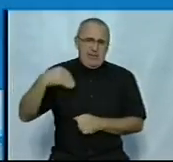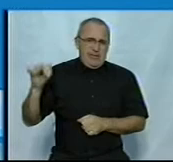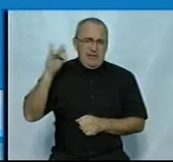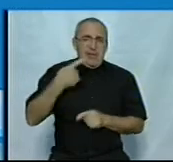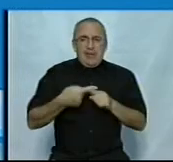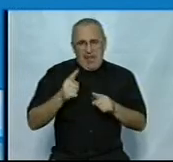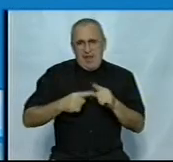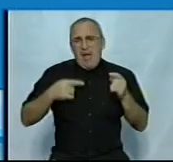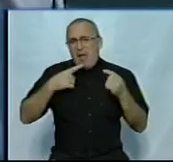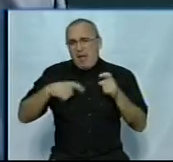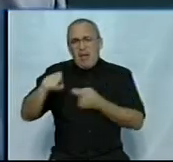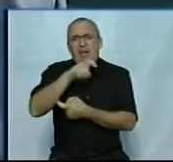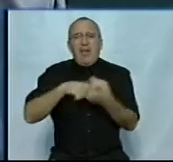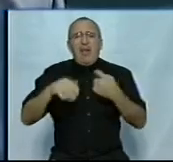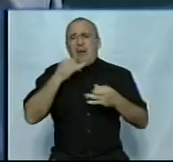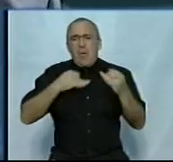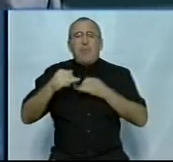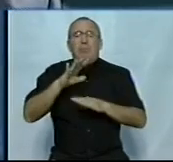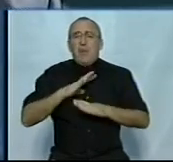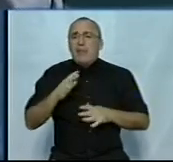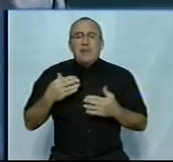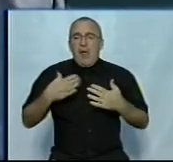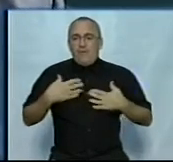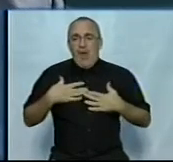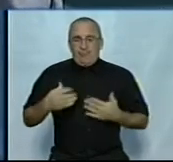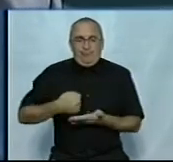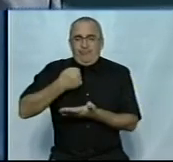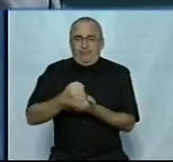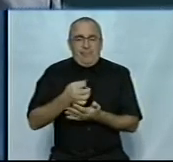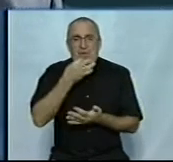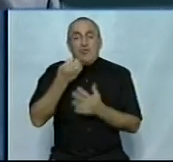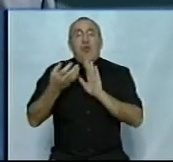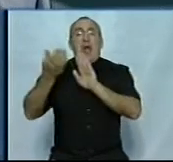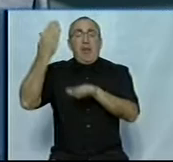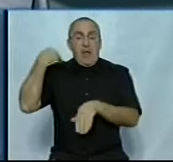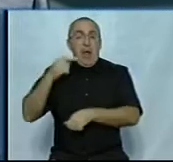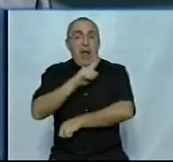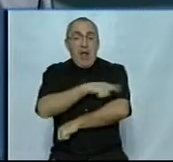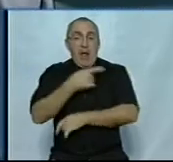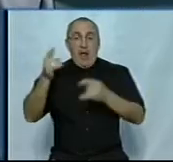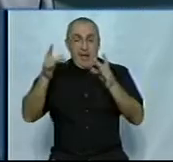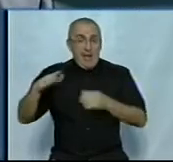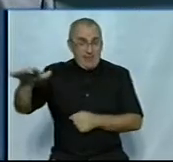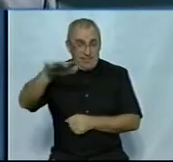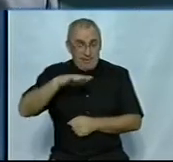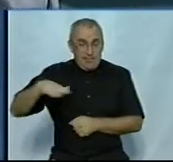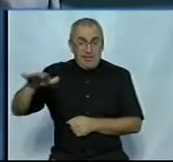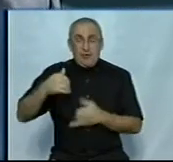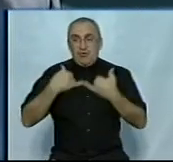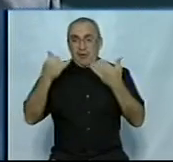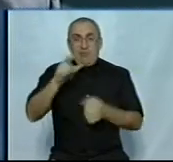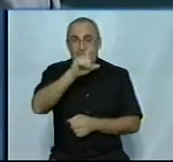І такі розмови були. Це не в нашу каденцію. Це раніше було. Але лікарня на Валах, повірте мені, шановні